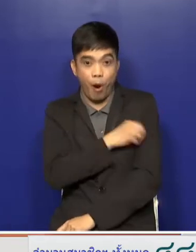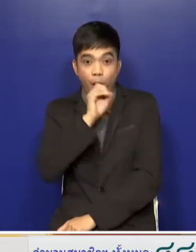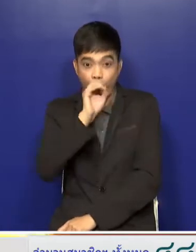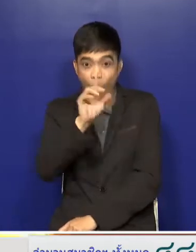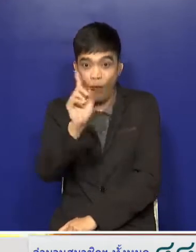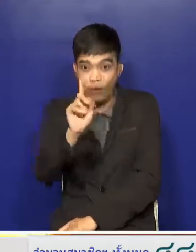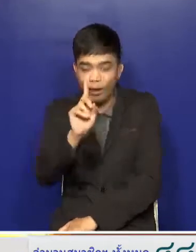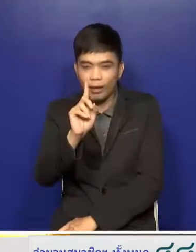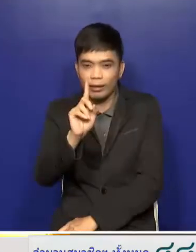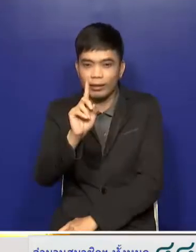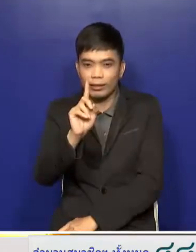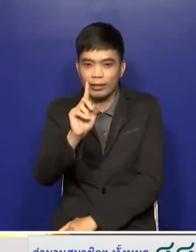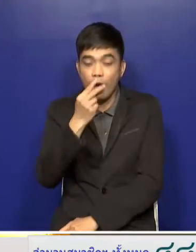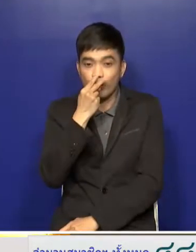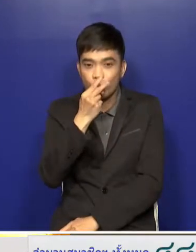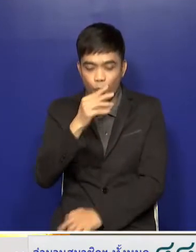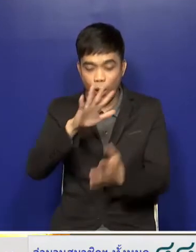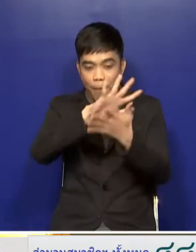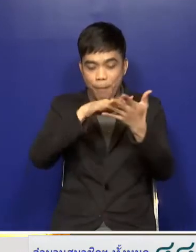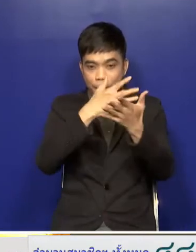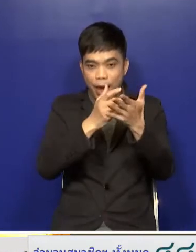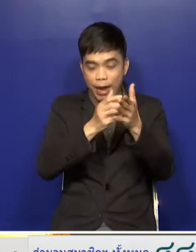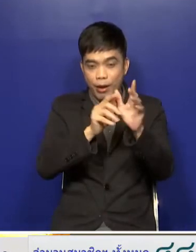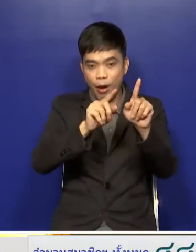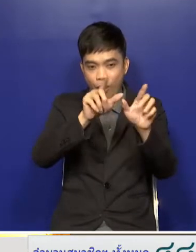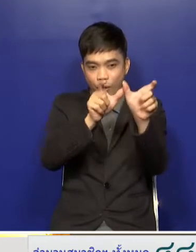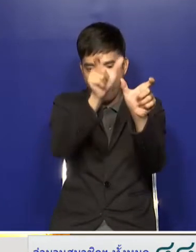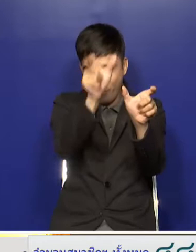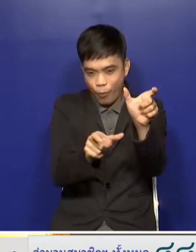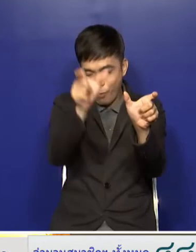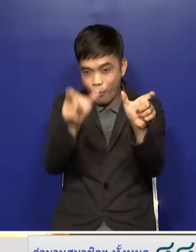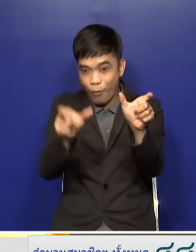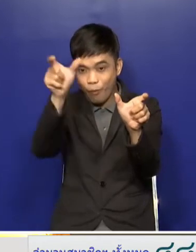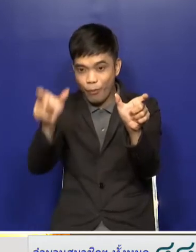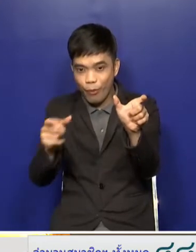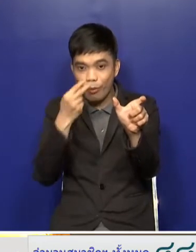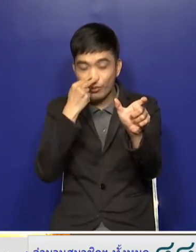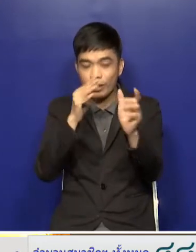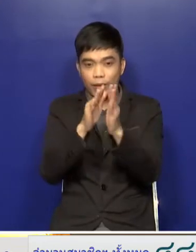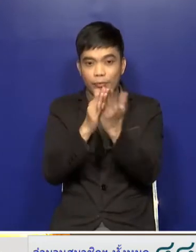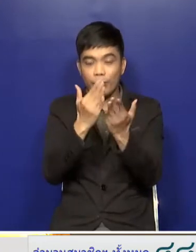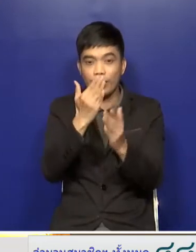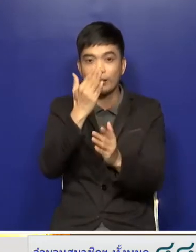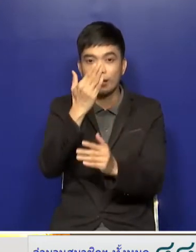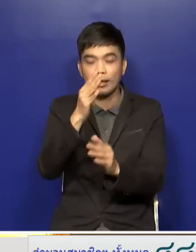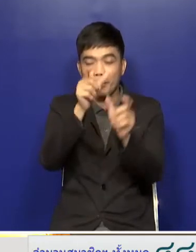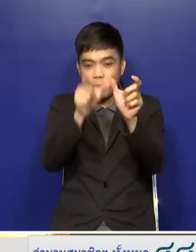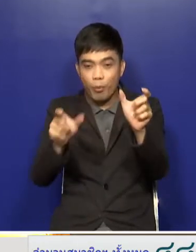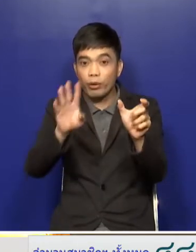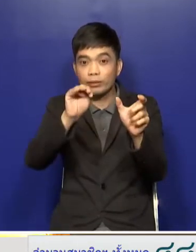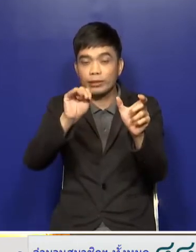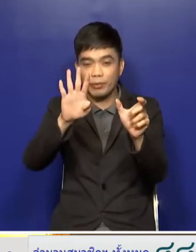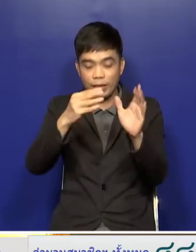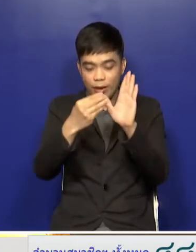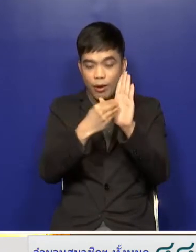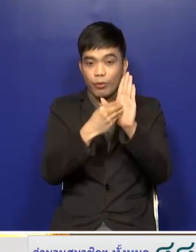ตลอดจนภาพการรายงานในแผนภูมิทปรากฏอยู่ในหน้าตารางท 44 ซึ่ปรากฏวคเที่มอน